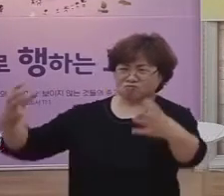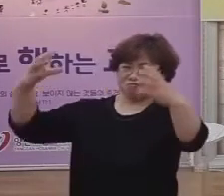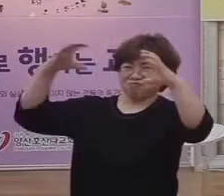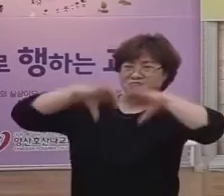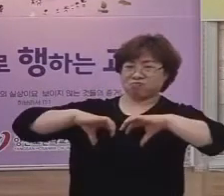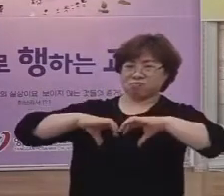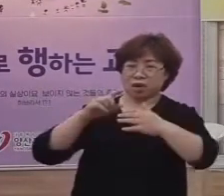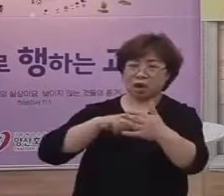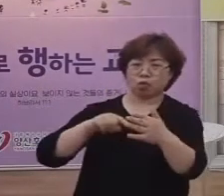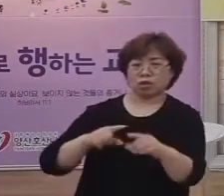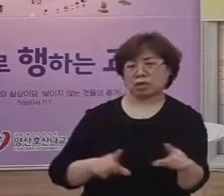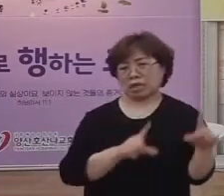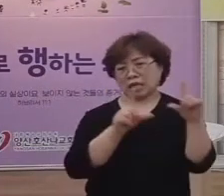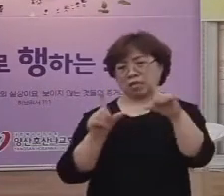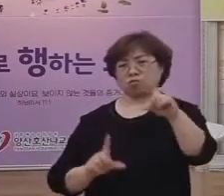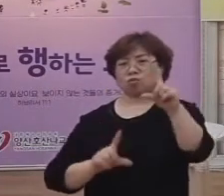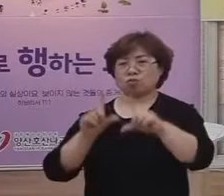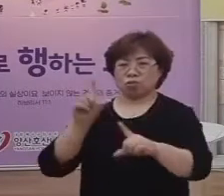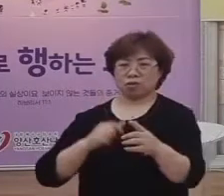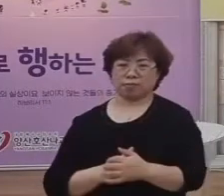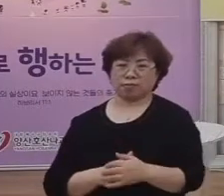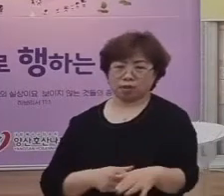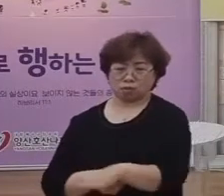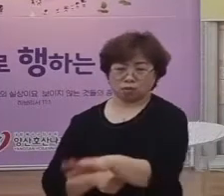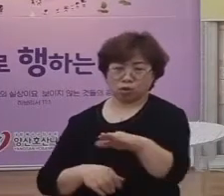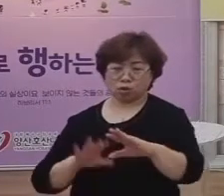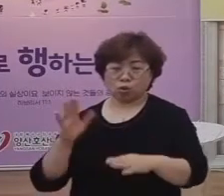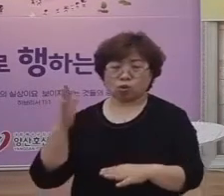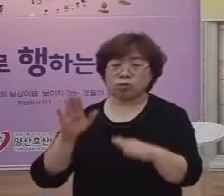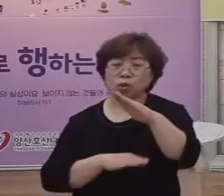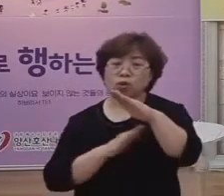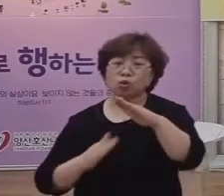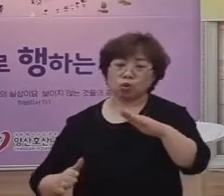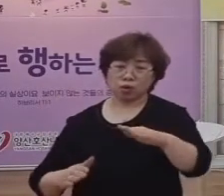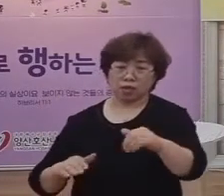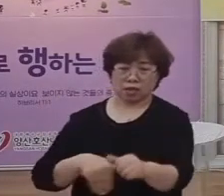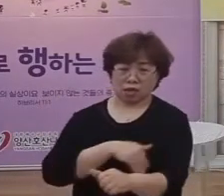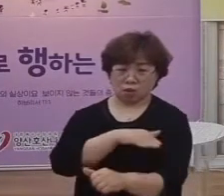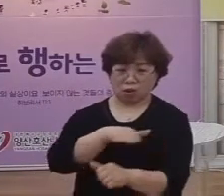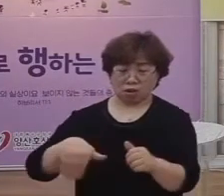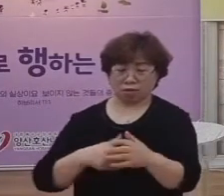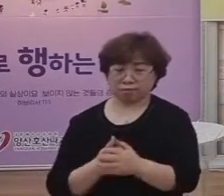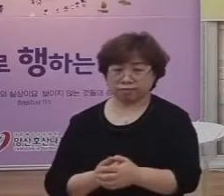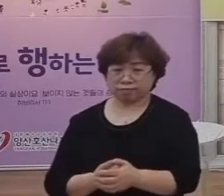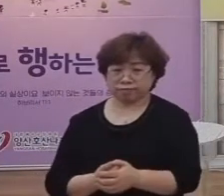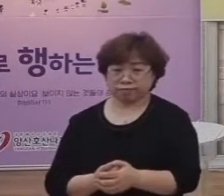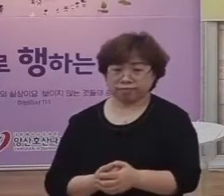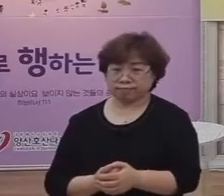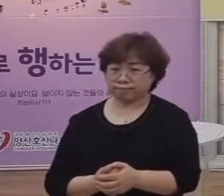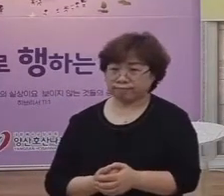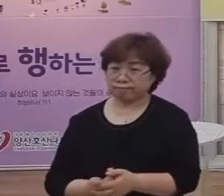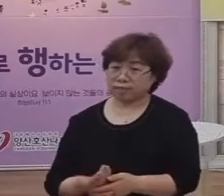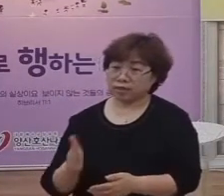이런 상황이라는 거죠. 그런데 여러분, 제가 단도직입적으로 여쭤보겠습니다.